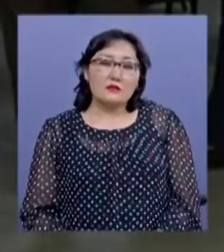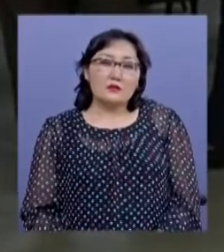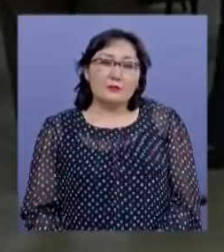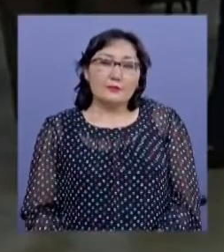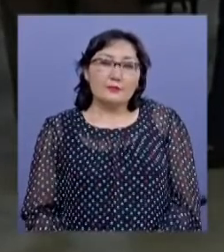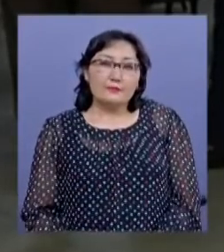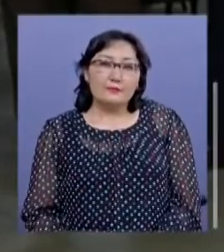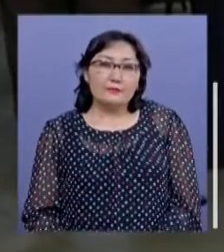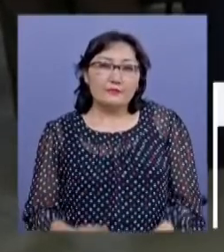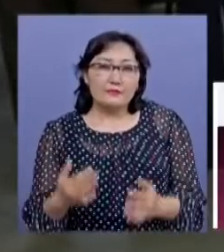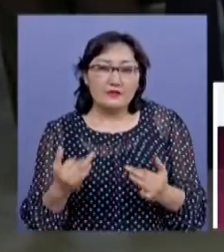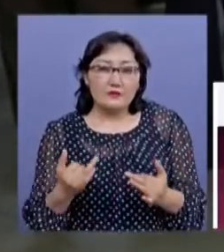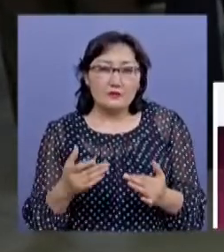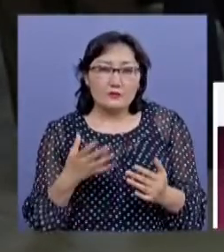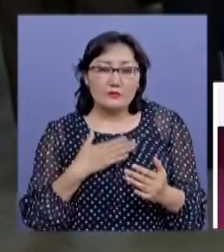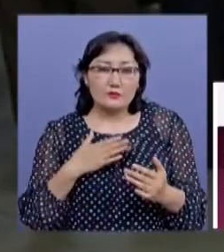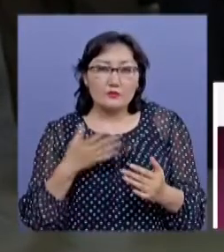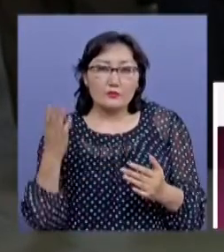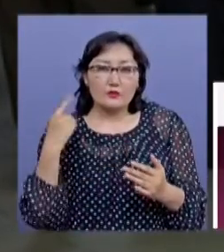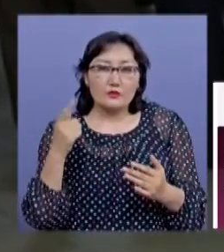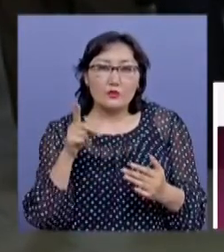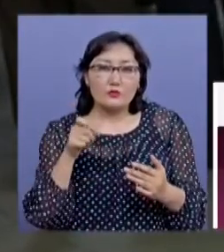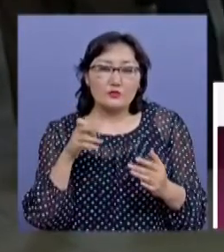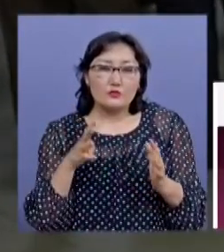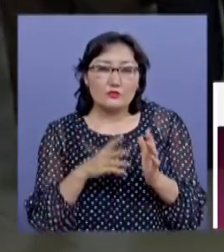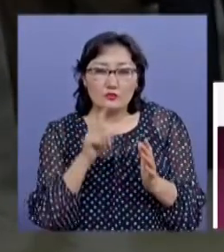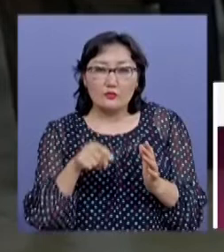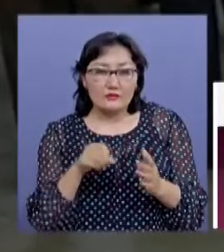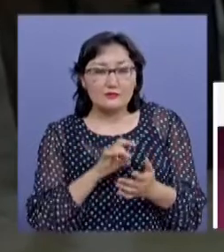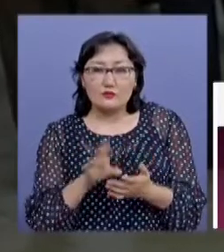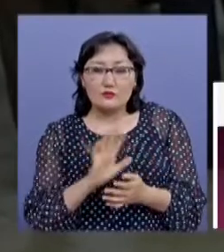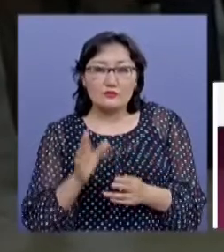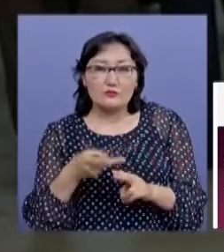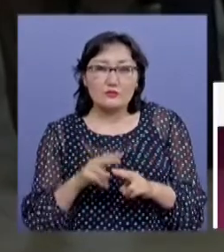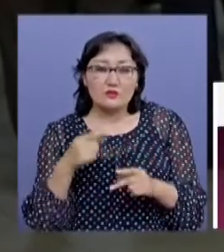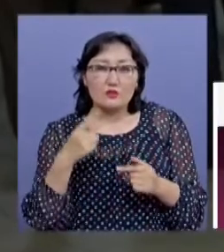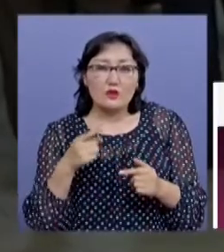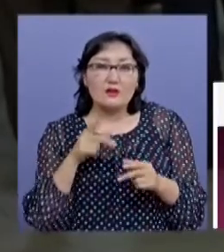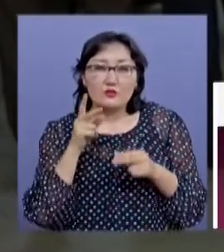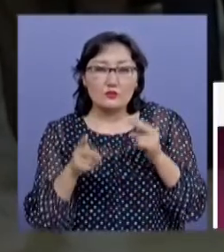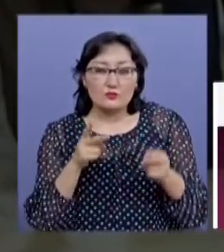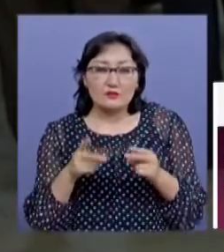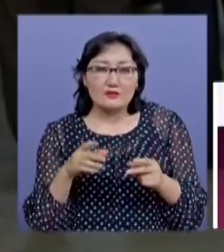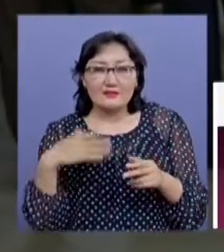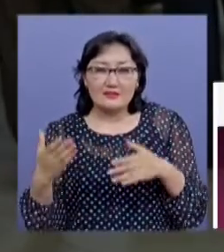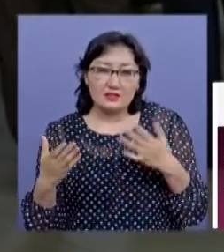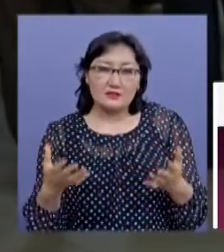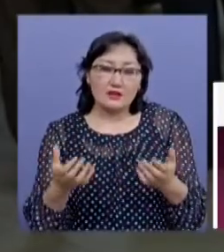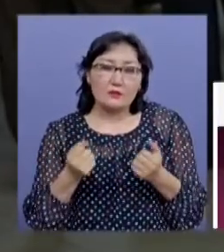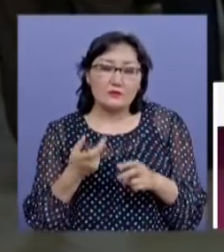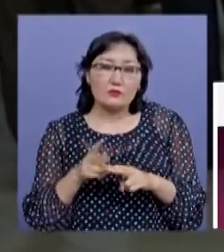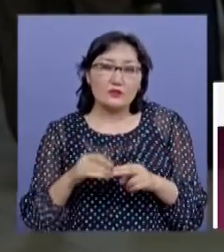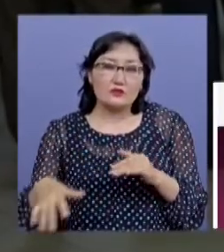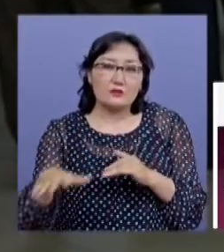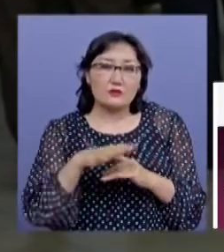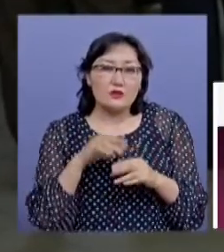109 уже функционирует. Дегенмен біздегі бұрынғы колл-центрдің нөмірін әлі өшірген жоқпыз. Айта кетейік, өтініштер қазір екі жақтан да қабылданады. Бұл